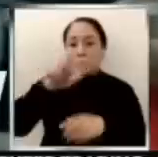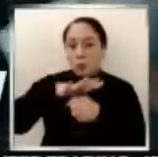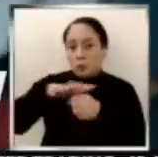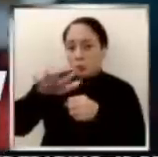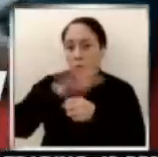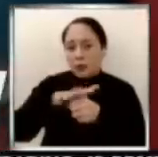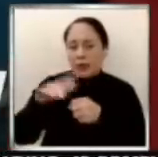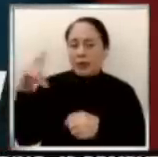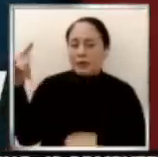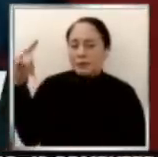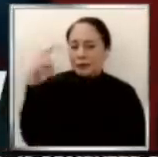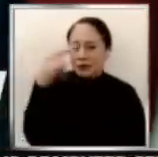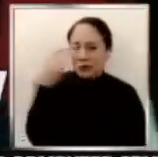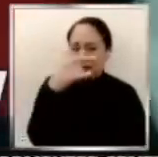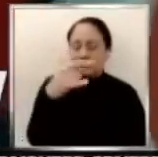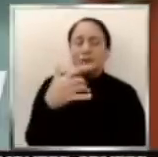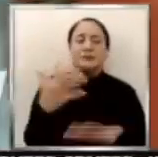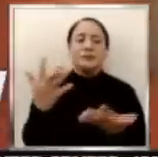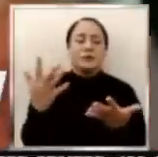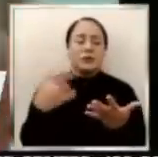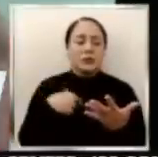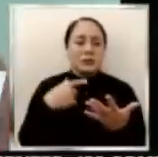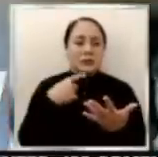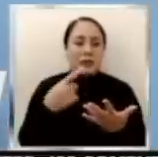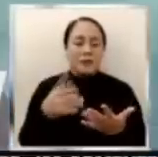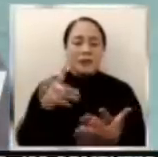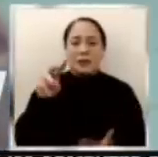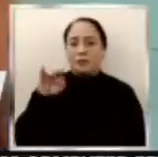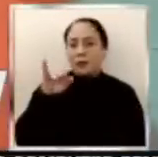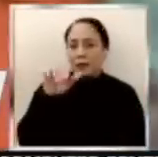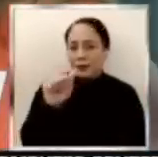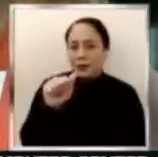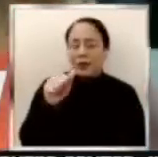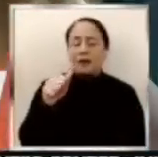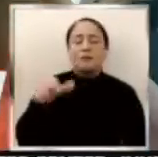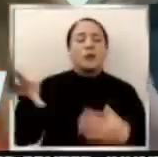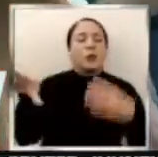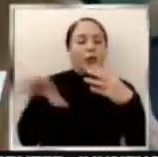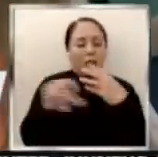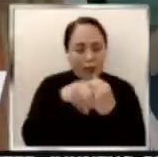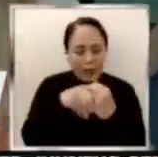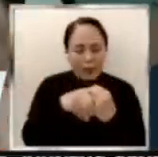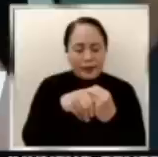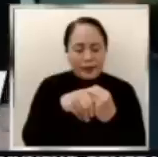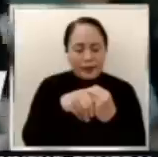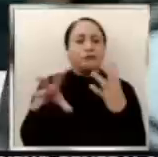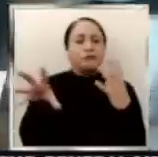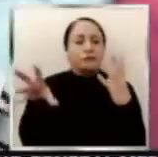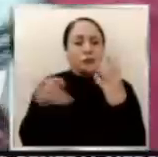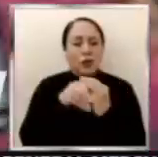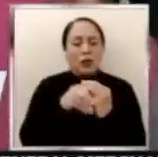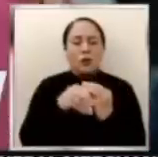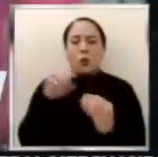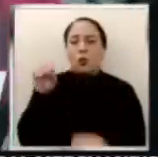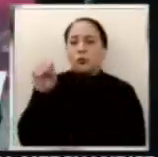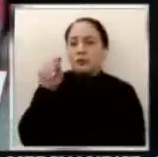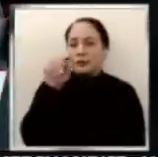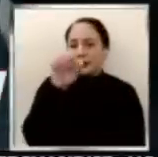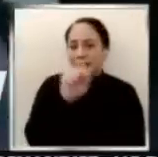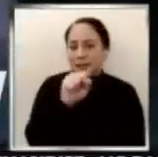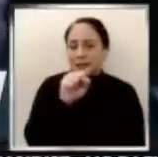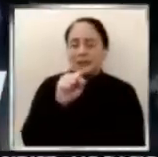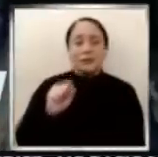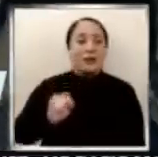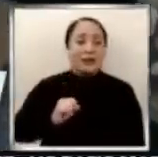biyahe. Ayon sa MIA ay magdadagdag yung OTS na mga tao para